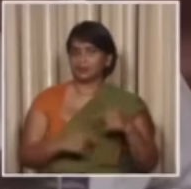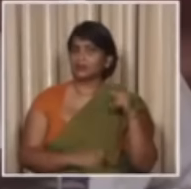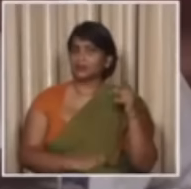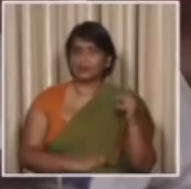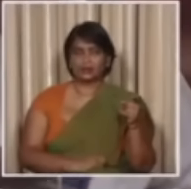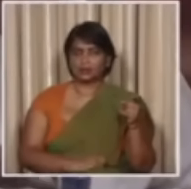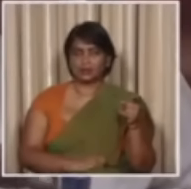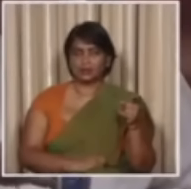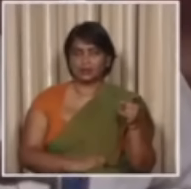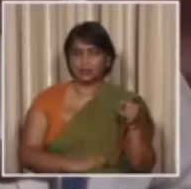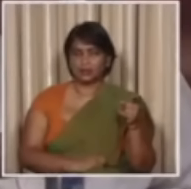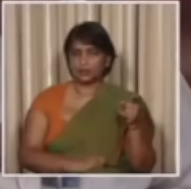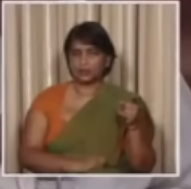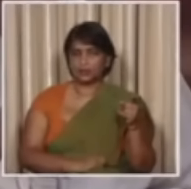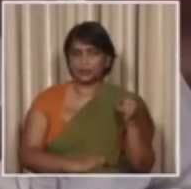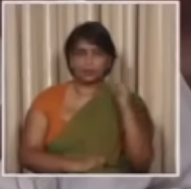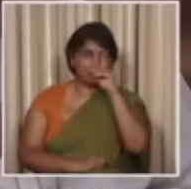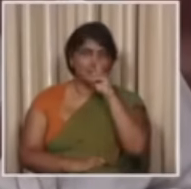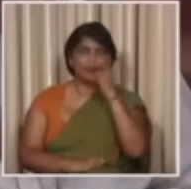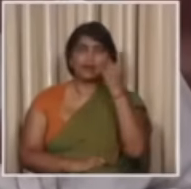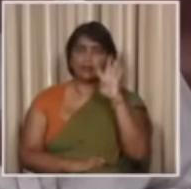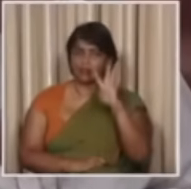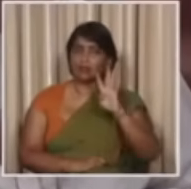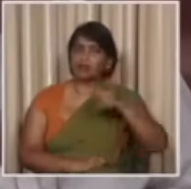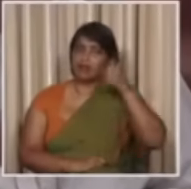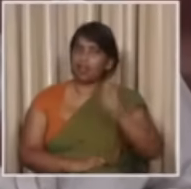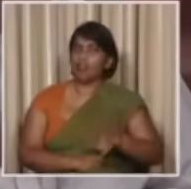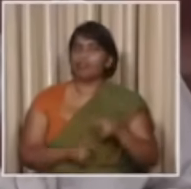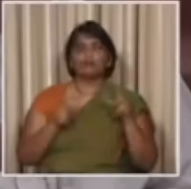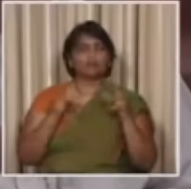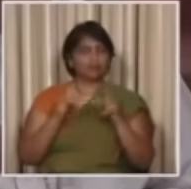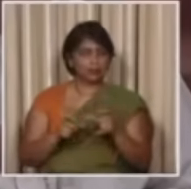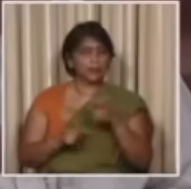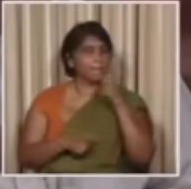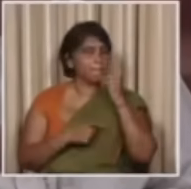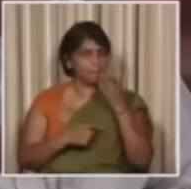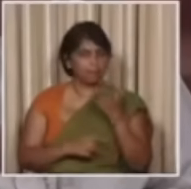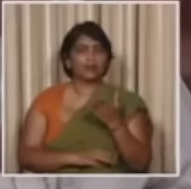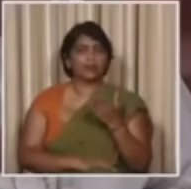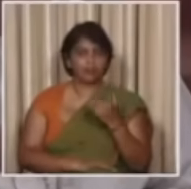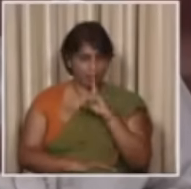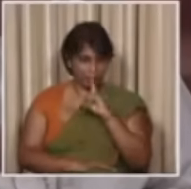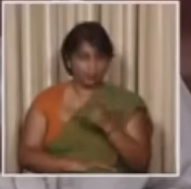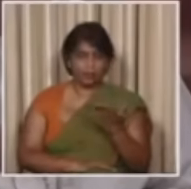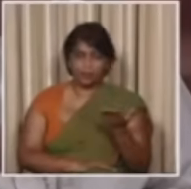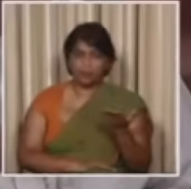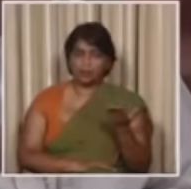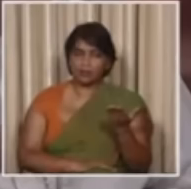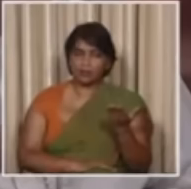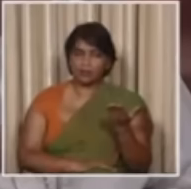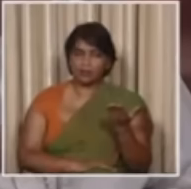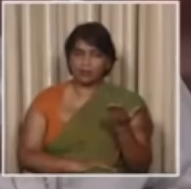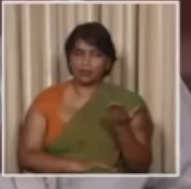කිව්වා මාස 14කට තීන්දුවක් දීලා නැහැ කියලා ප්‍රබාලේ. ඔබතුමා ඒකනේ කිව්වේ.